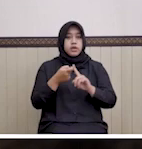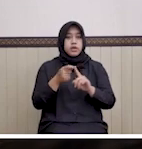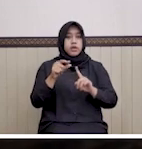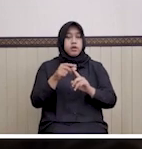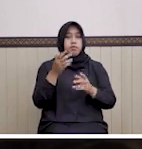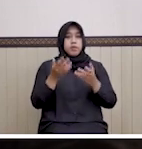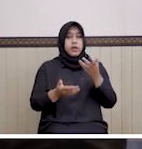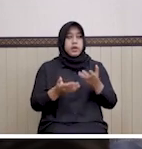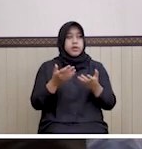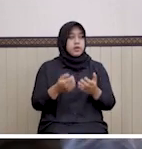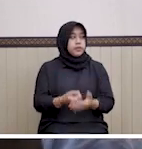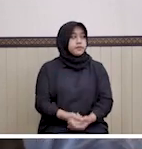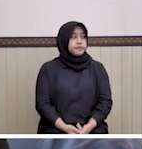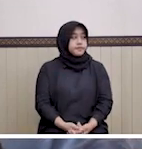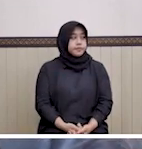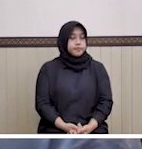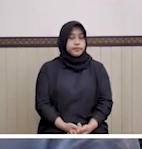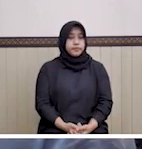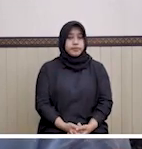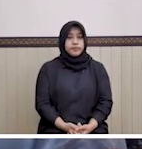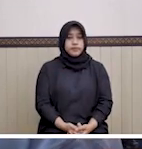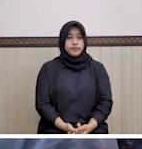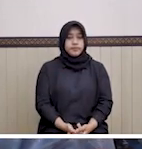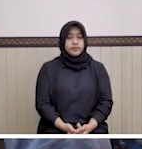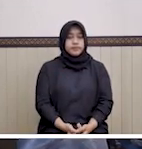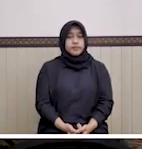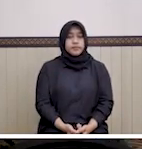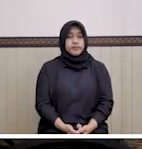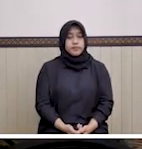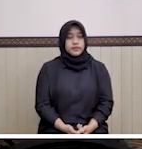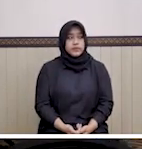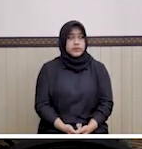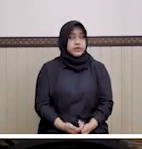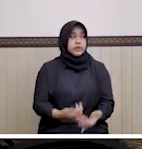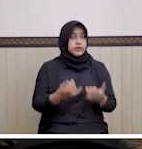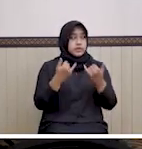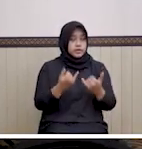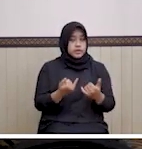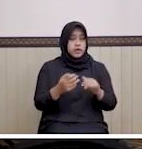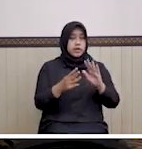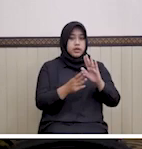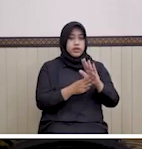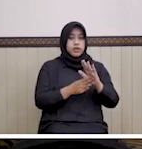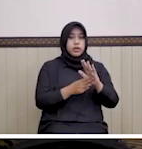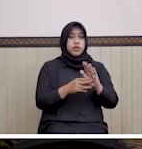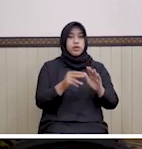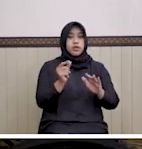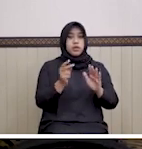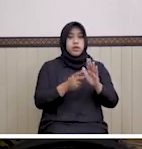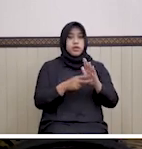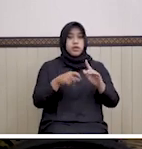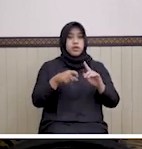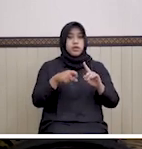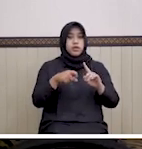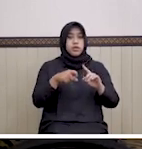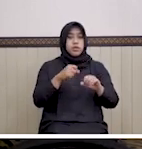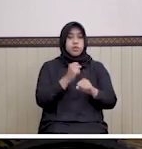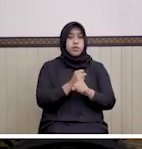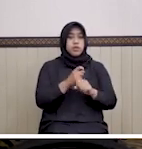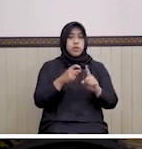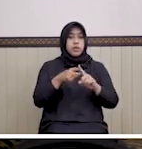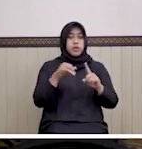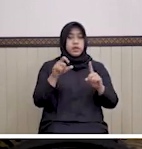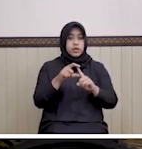newsoul pindah-pindah negeri sekarang sudah di mungkid ya di mungkid Kabupaten Magelang Oke